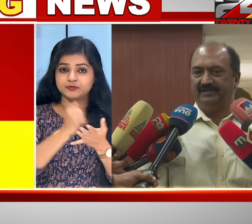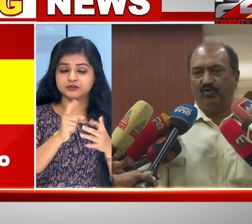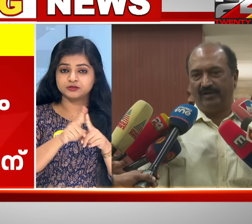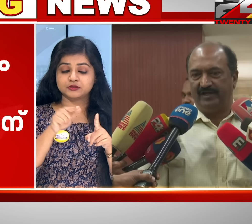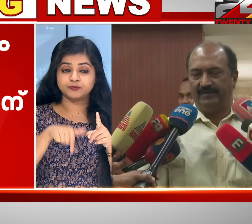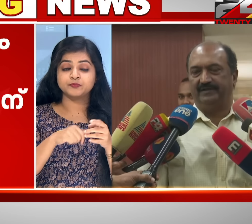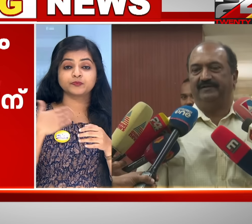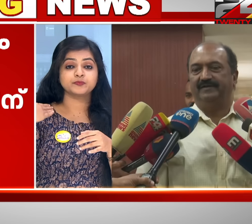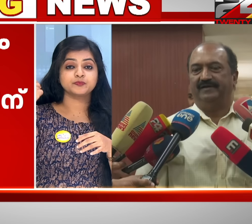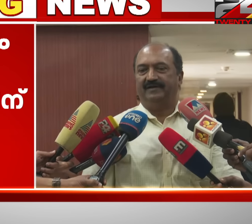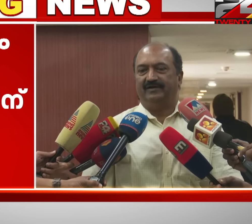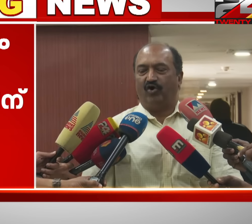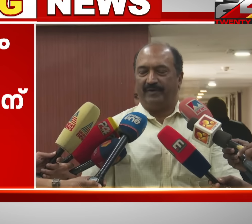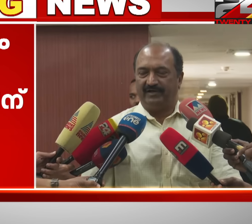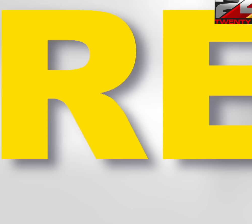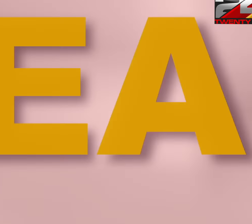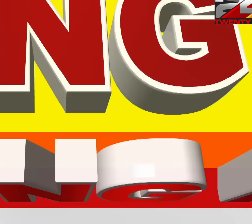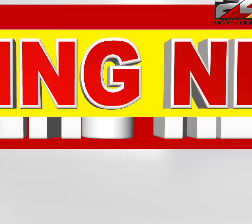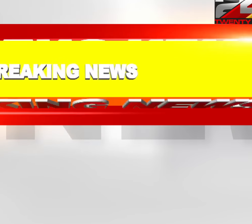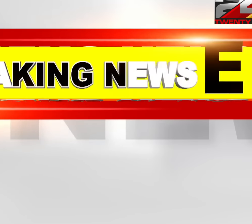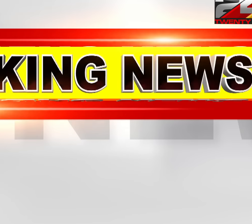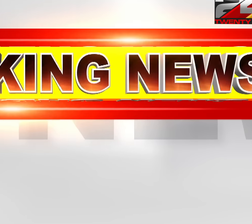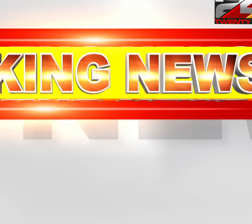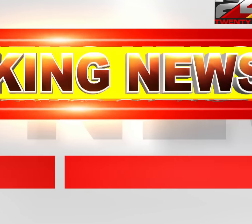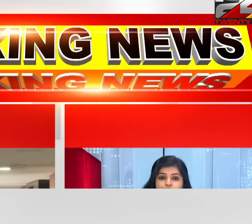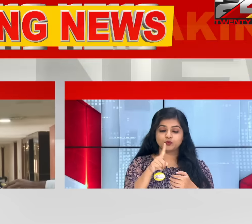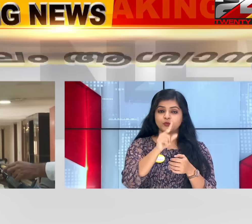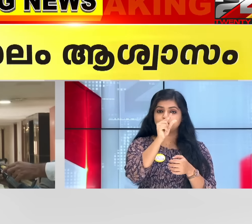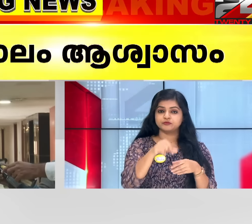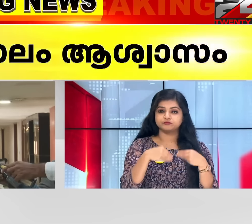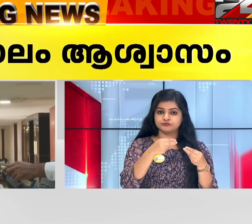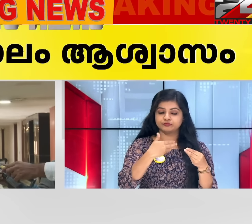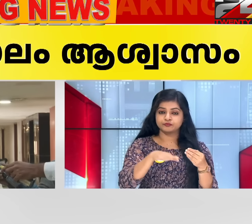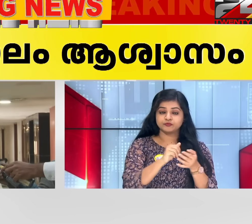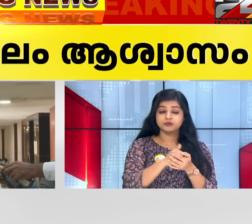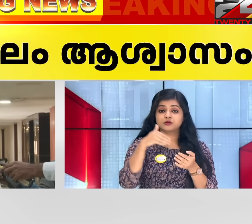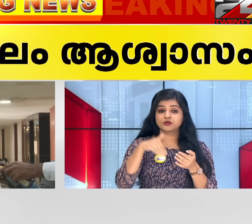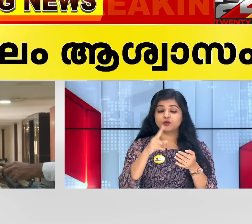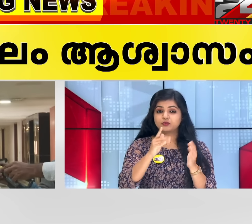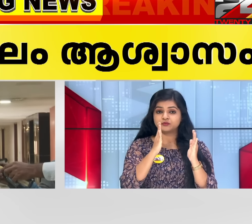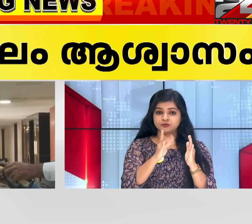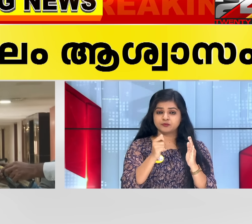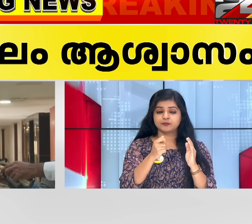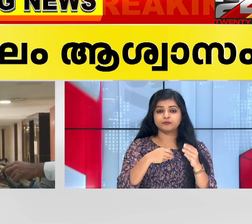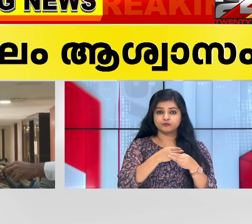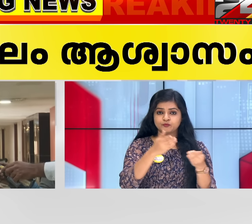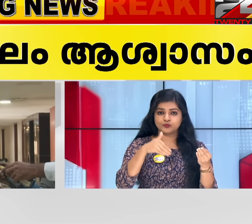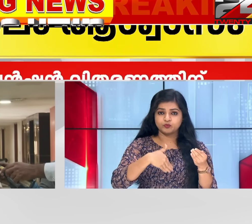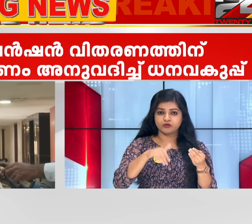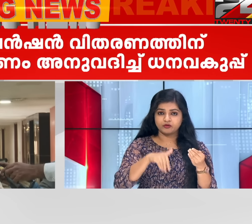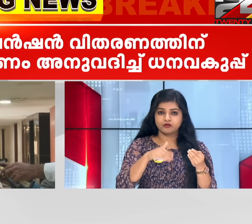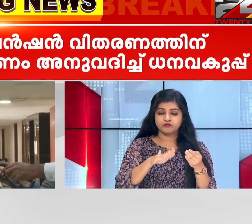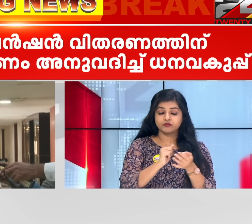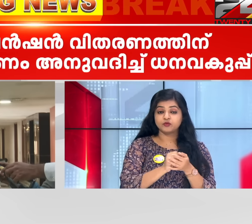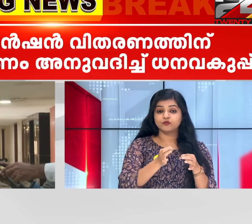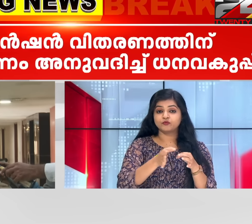കെ എൻ ബാലഗോപാൽ അറിയിച്ചിട്ടുള്ളത് 3200 വീതമാണ് ഒരാൾക്ക് ലഭിക്കുക നിലവിൽ ഒരു കെടുത്തു തുക വിതരണം ചെയ്ത കൊണ്ടിരിക്കുകയാണ് വിഷു